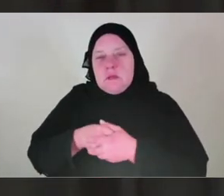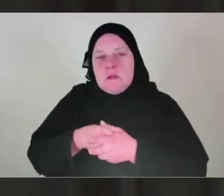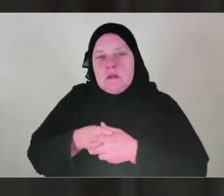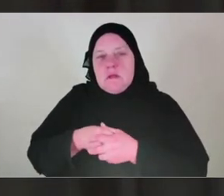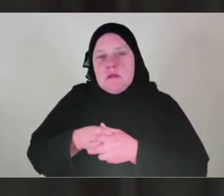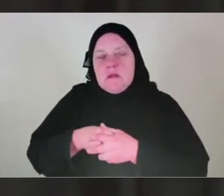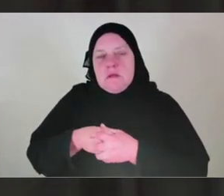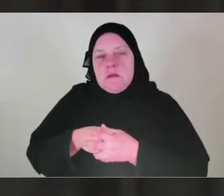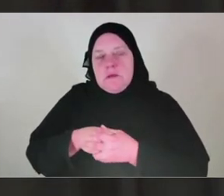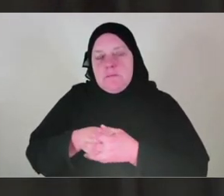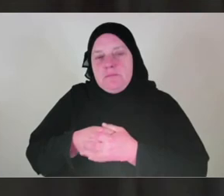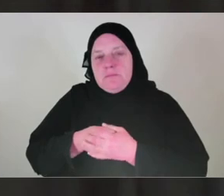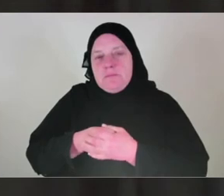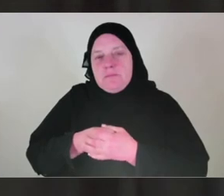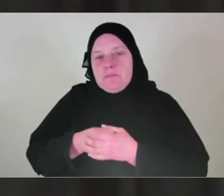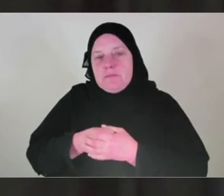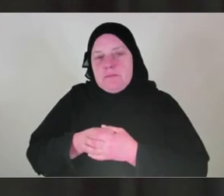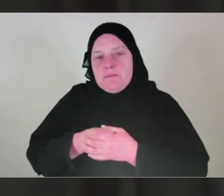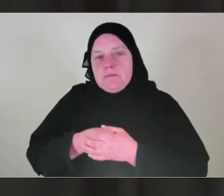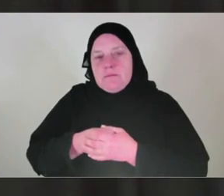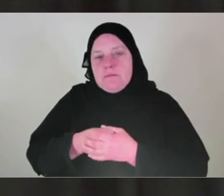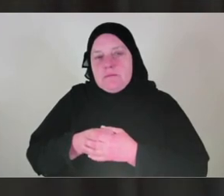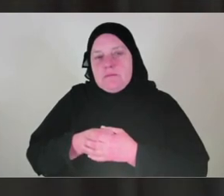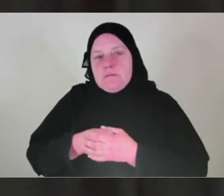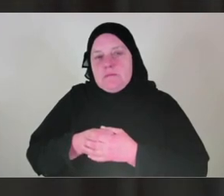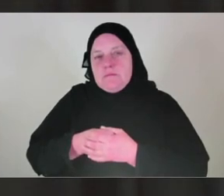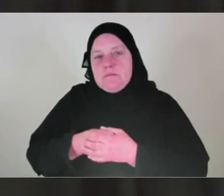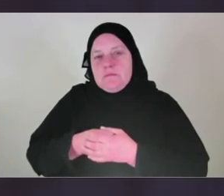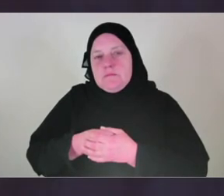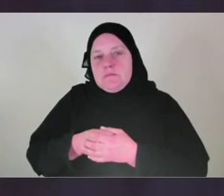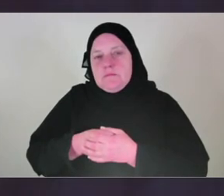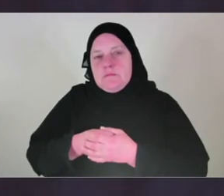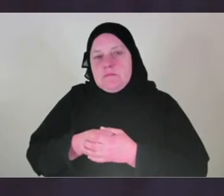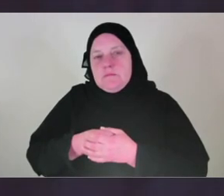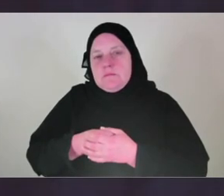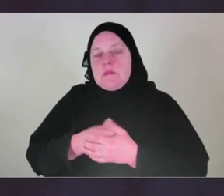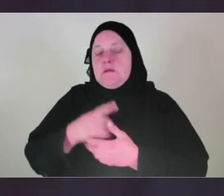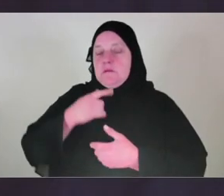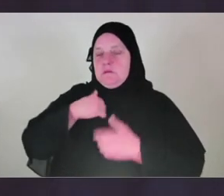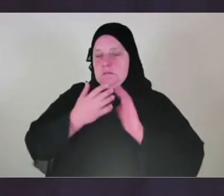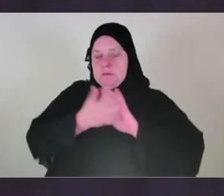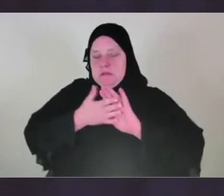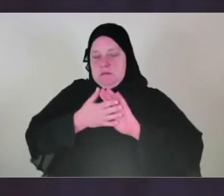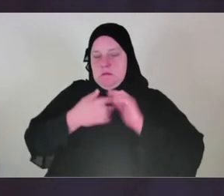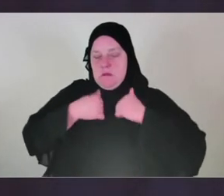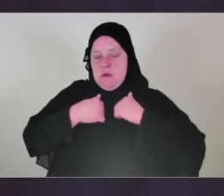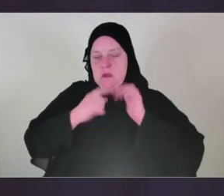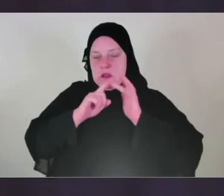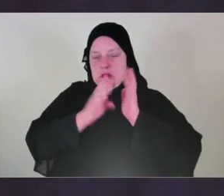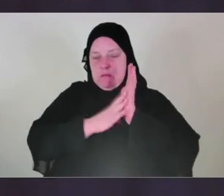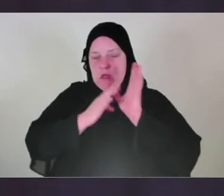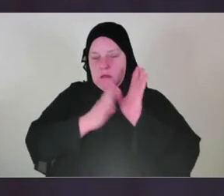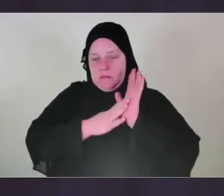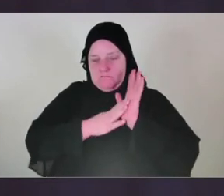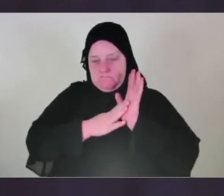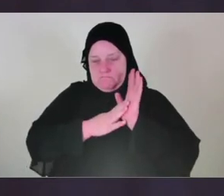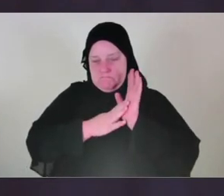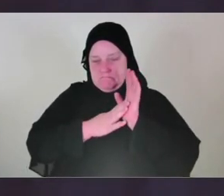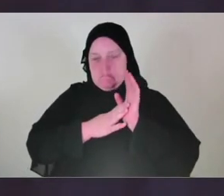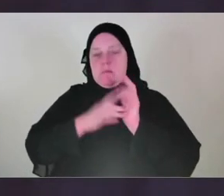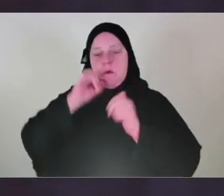الْإِمَامَ. He will inherit, he will bequeath the imama. He's the next imam in line.